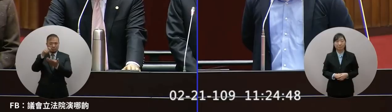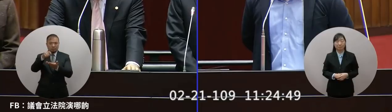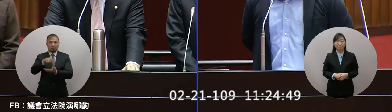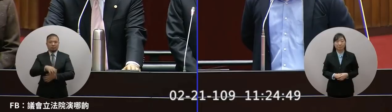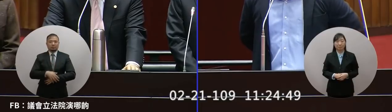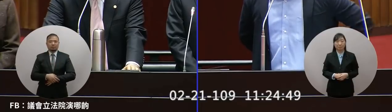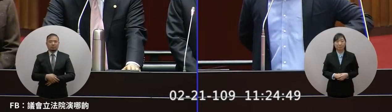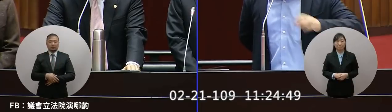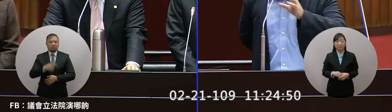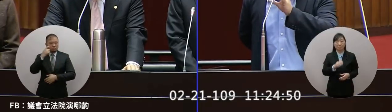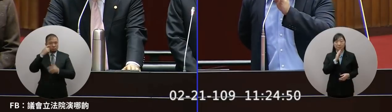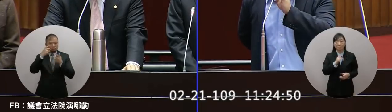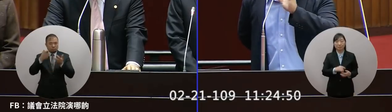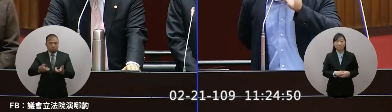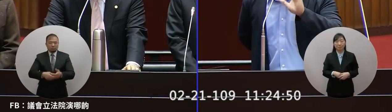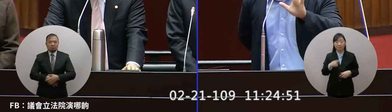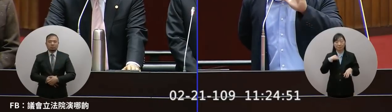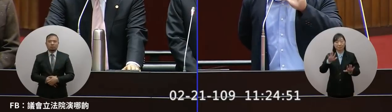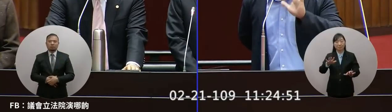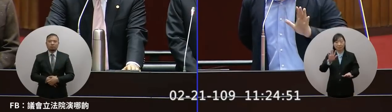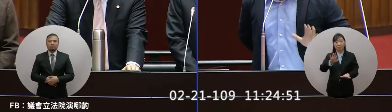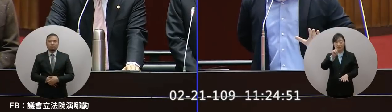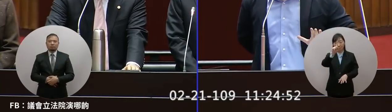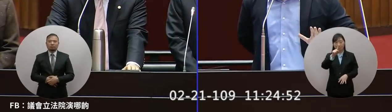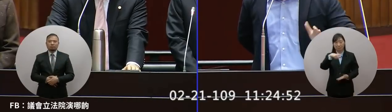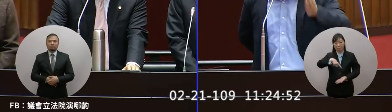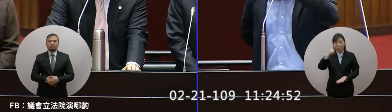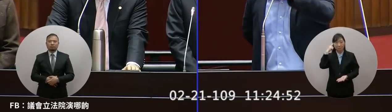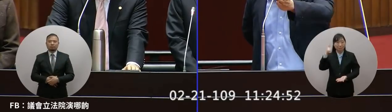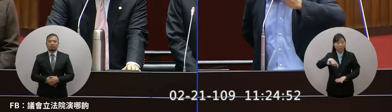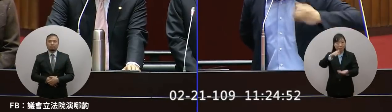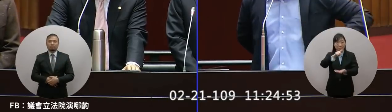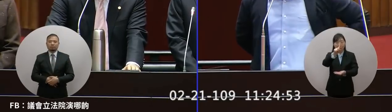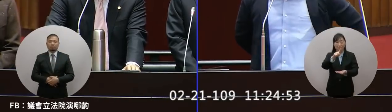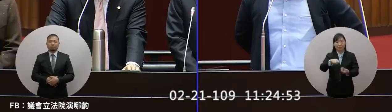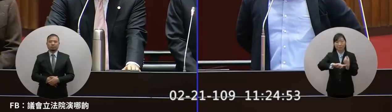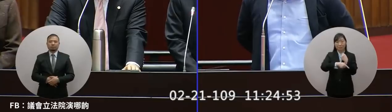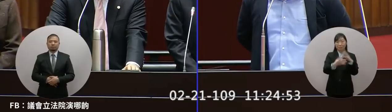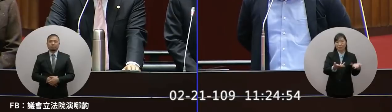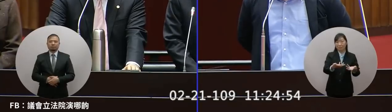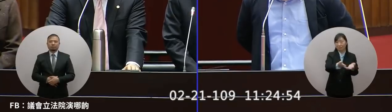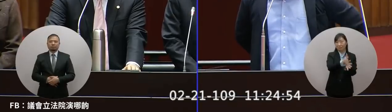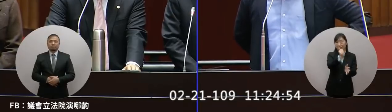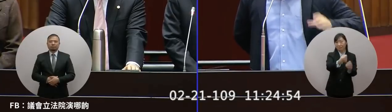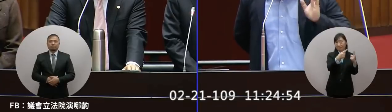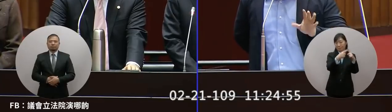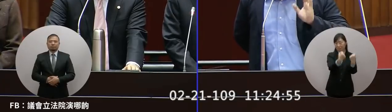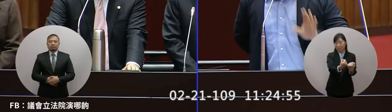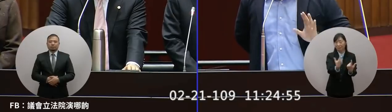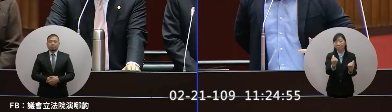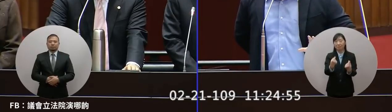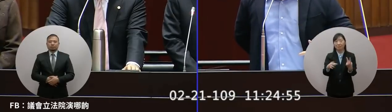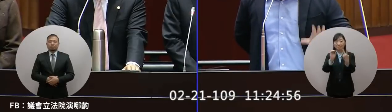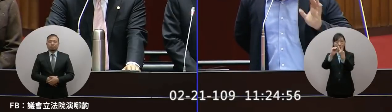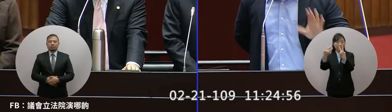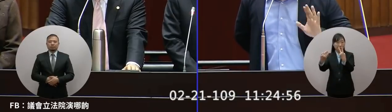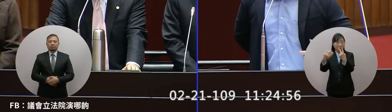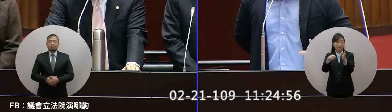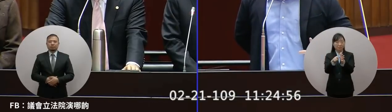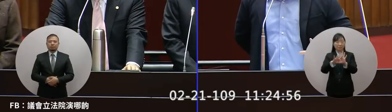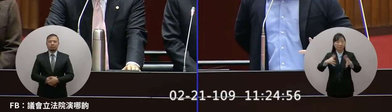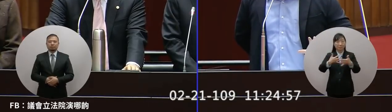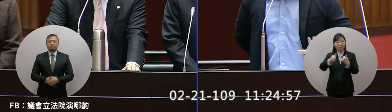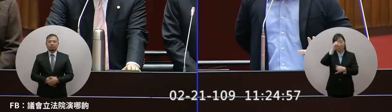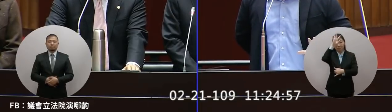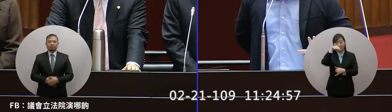议来重视。 那我现在就是有一个提案啦，因为法务部长也在这边嘛，2009年的时候，国